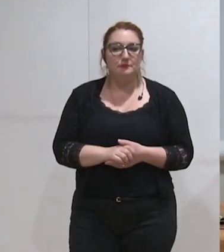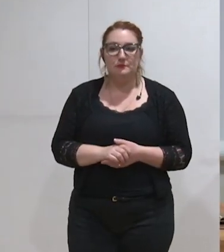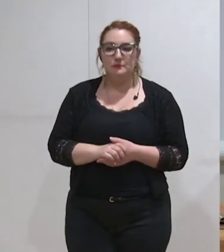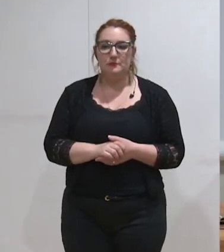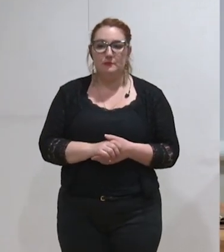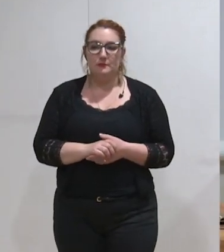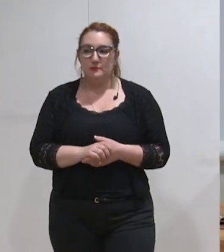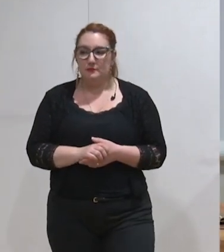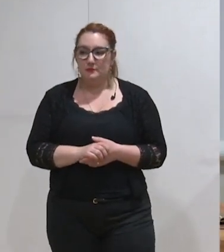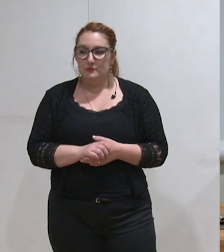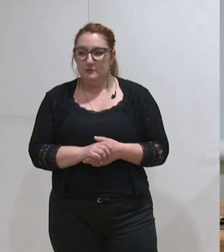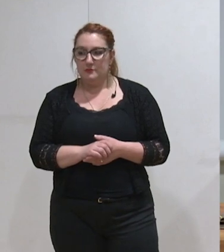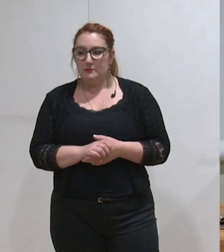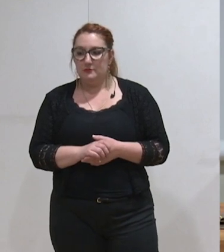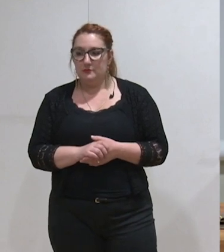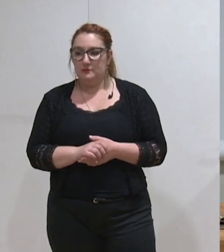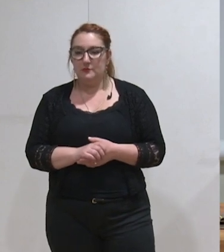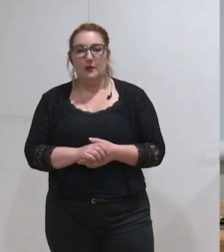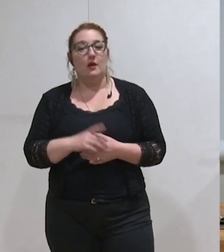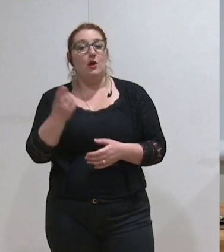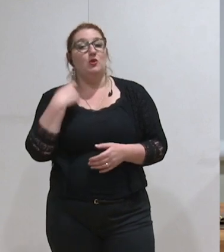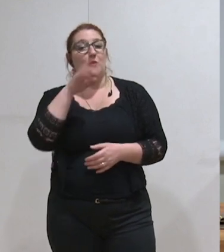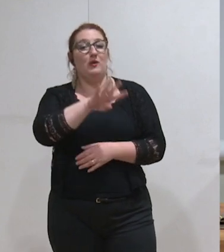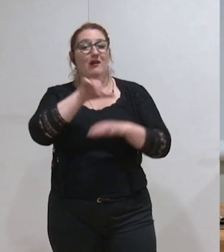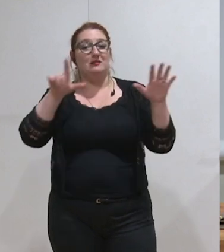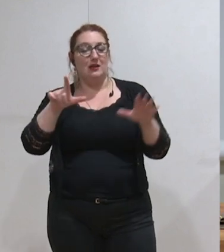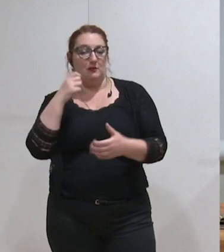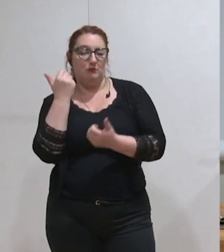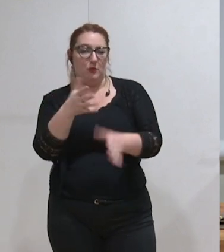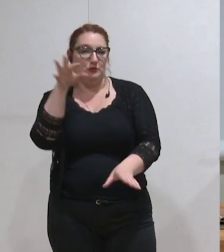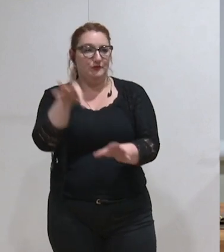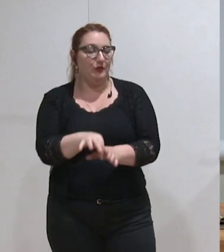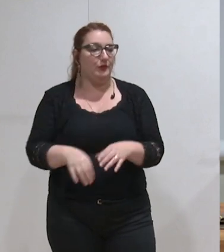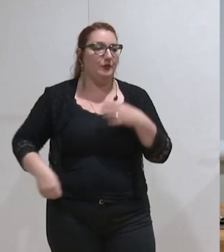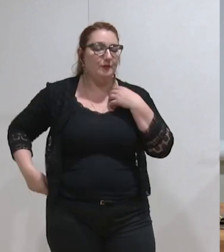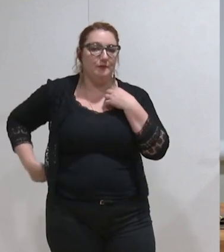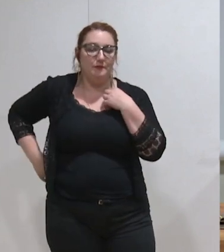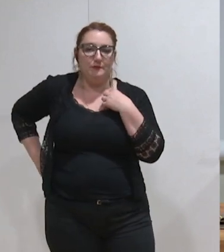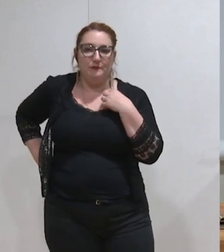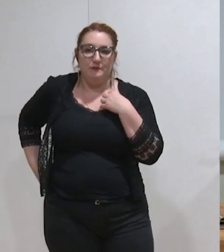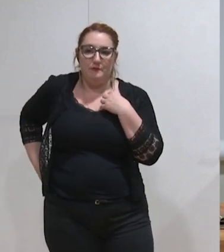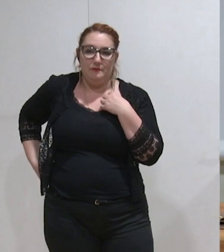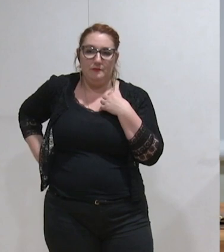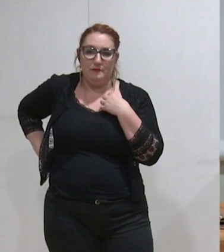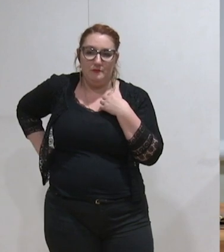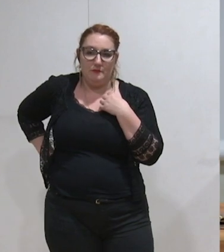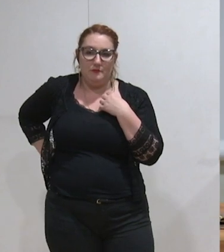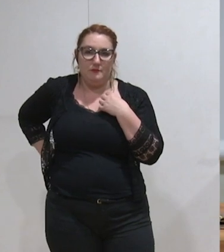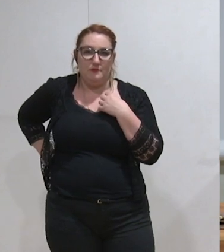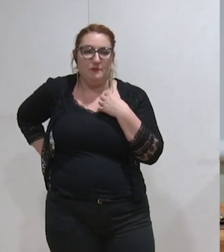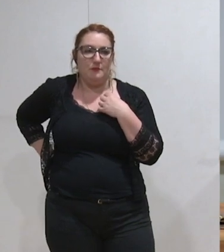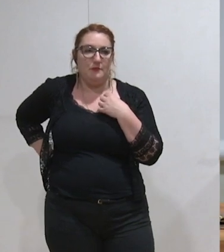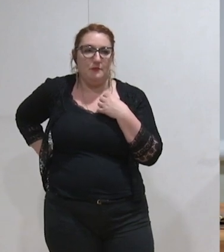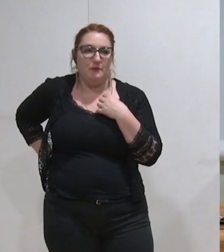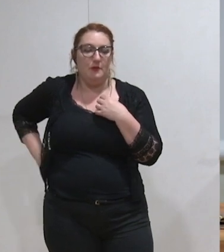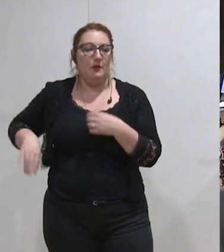merci je tion numé 4 au voix donc qui ne prend pas part